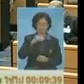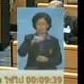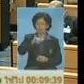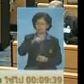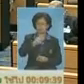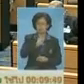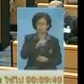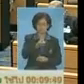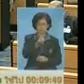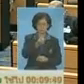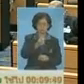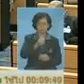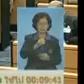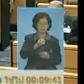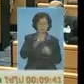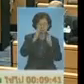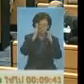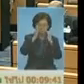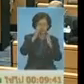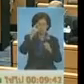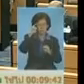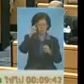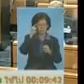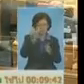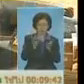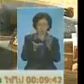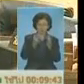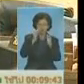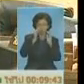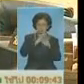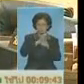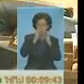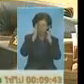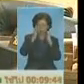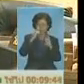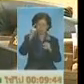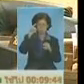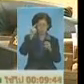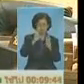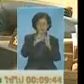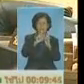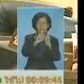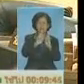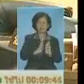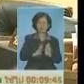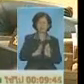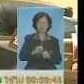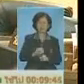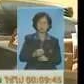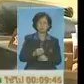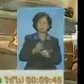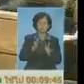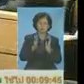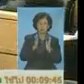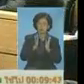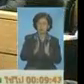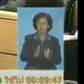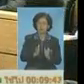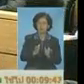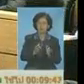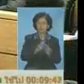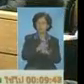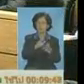นี่ยตั้งใจไม่รู้กฎหมายหรือตั้งใจไม่รู้ระบบราชการไอ้คนที่ไม่เคยรับราชการก็สามารถศึกษาได้เหมือนกัน